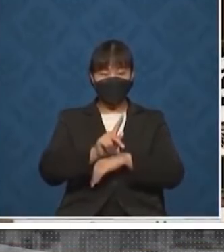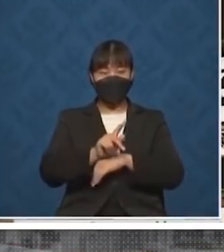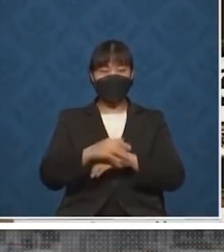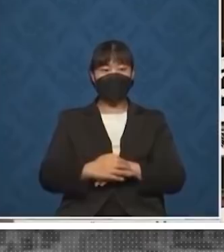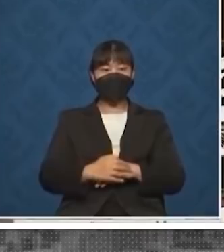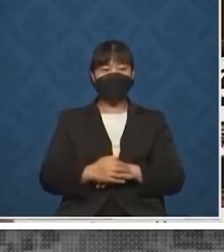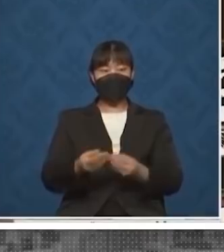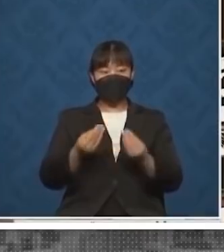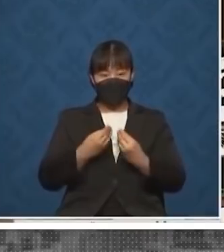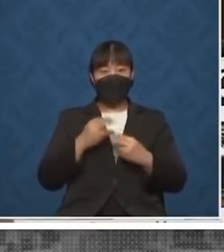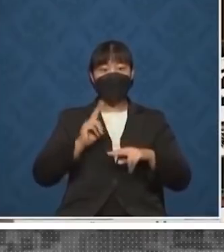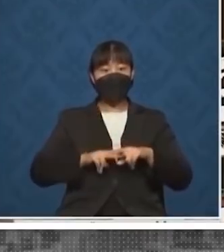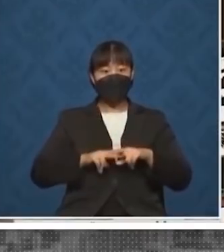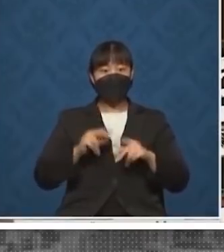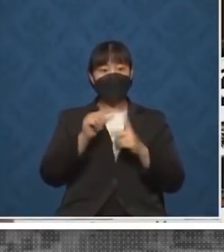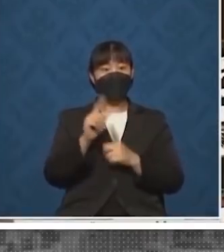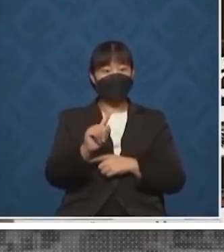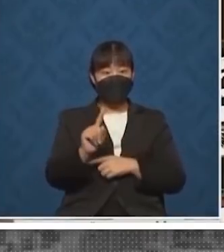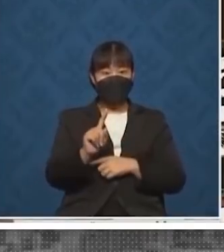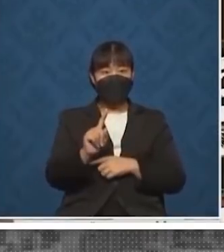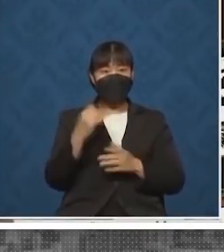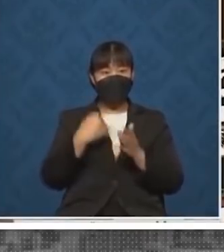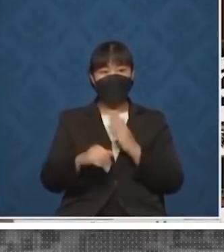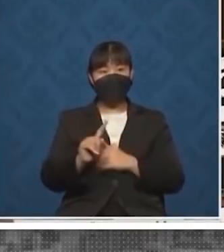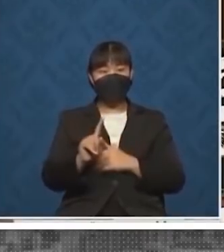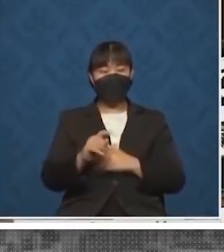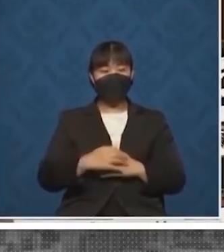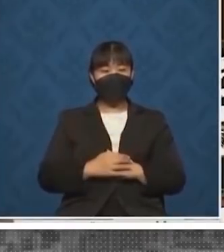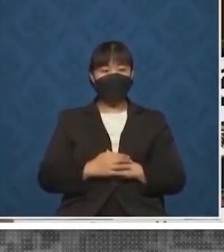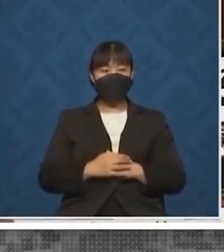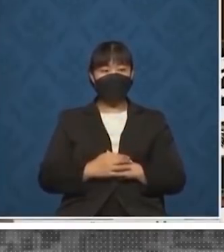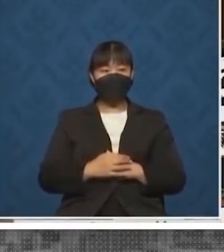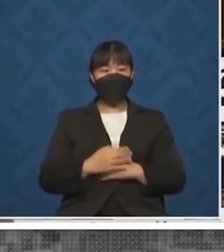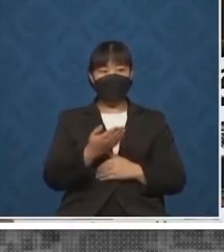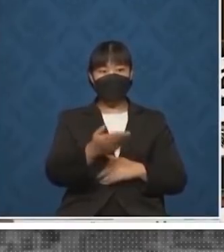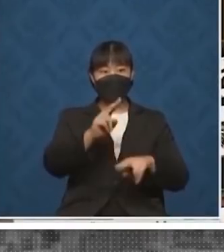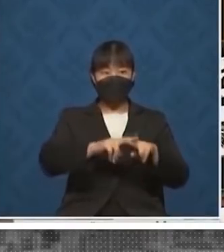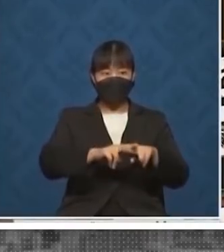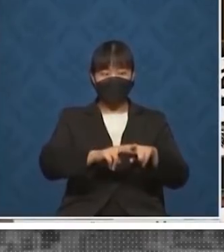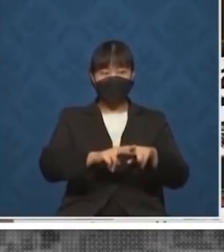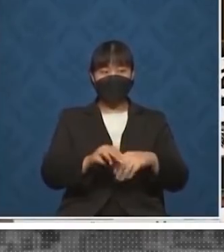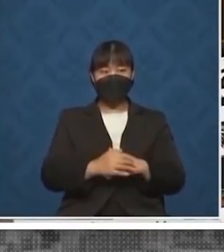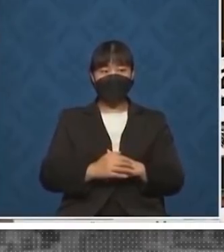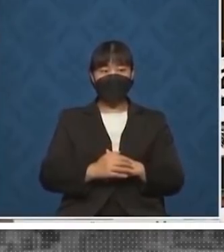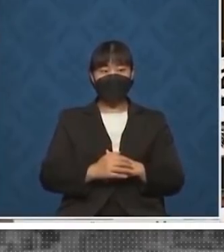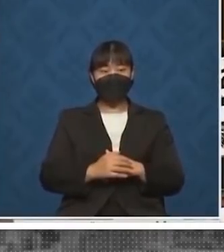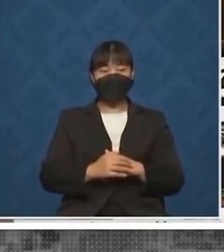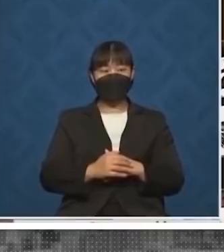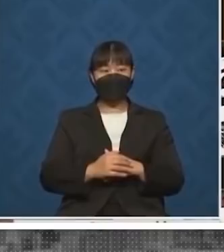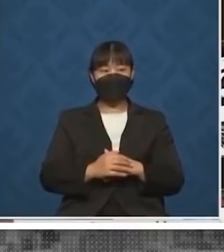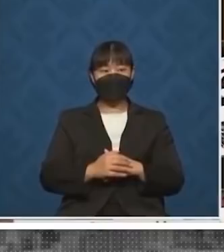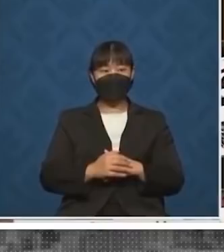คะแนนงดออกเสียงสระ 3เสียงสว 3เสียงจากสมาชิกรัฐสภาทั้งหมด 723คน